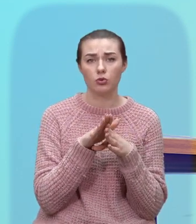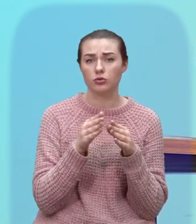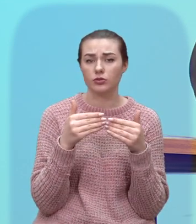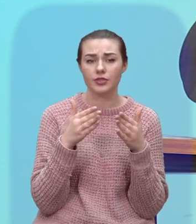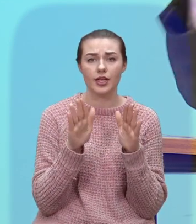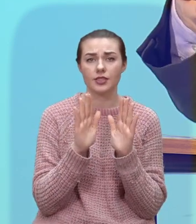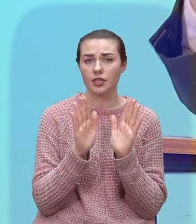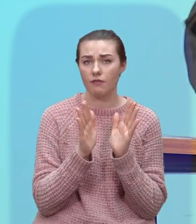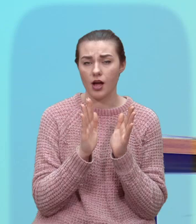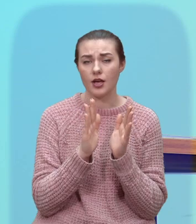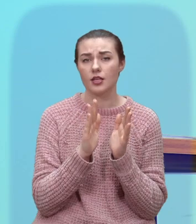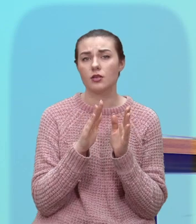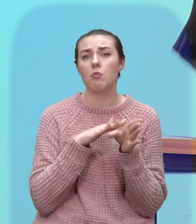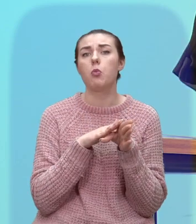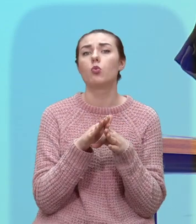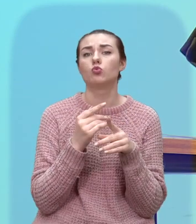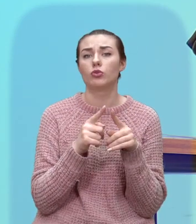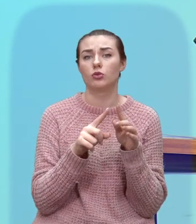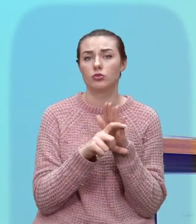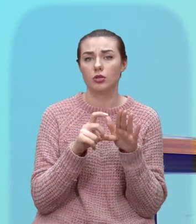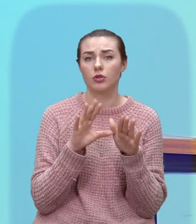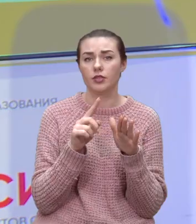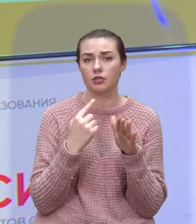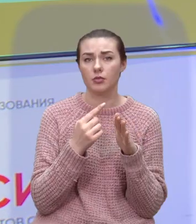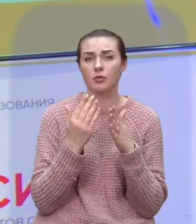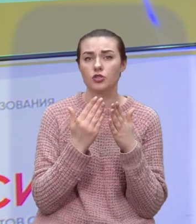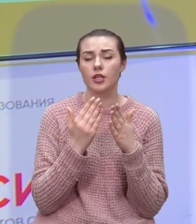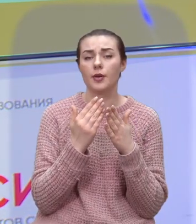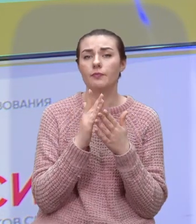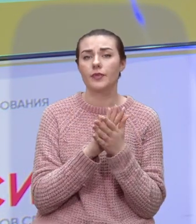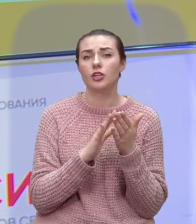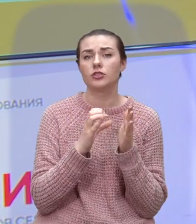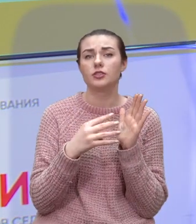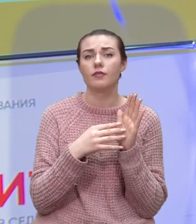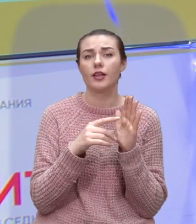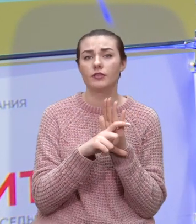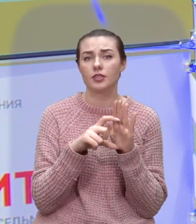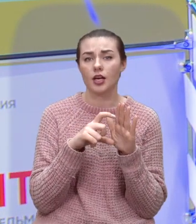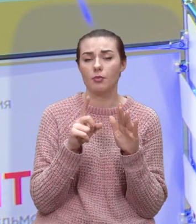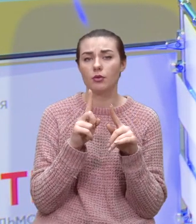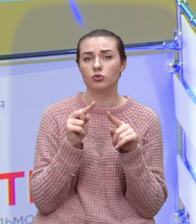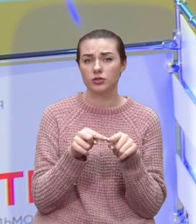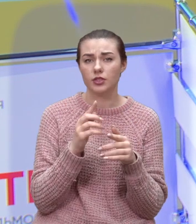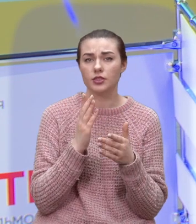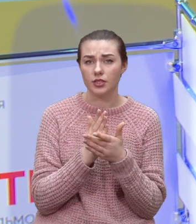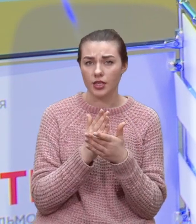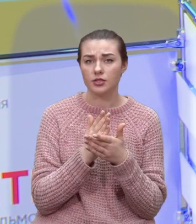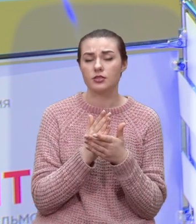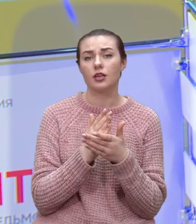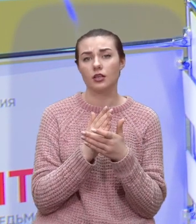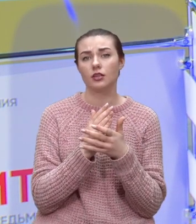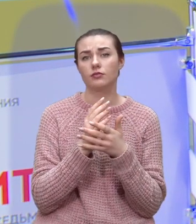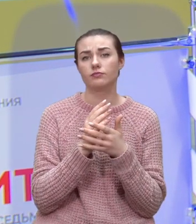конца не раскрывает полностью эту тему давайте мы прочитаем дальше с 9 стих а потому что здесь есть